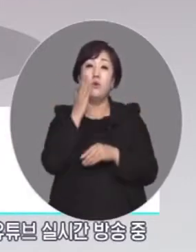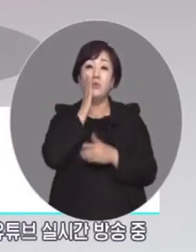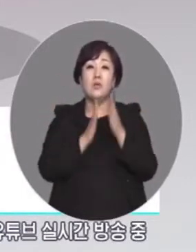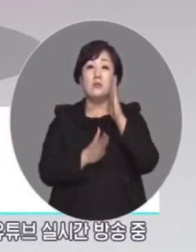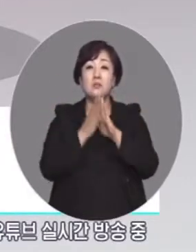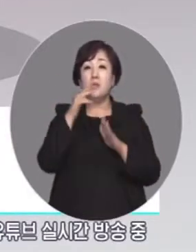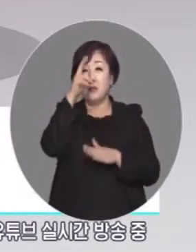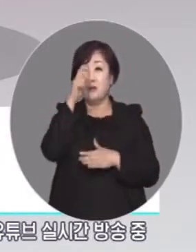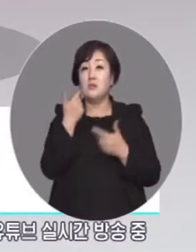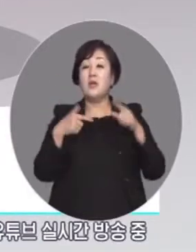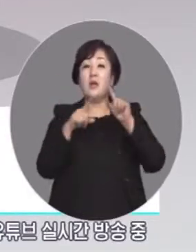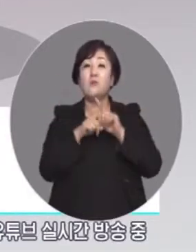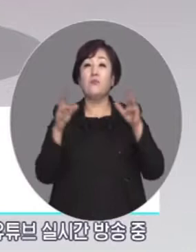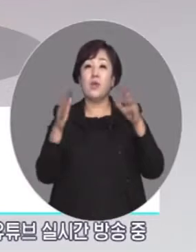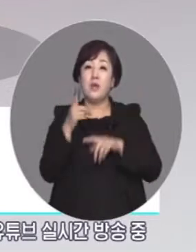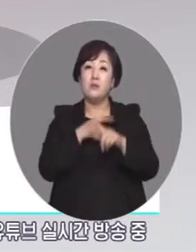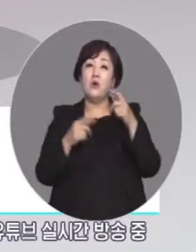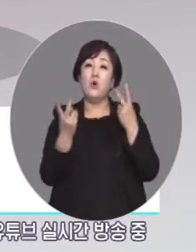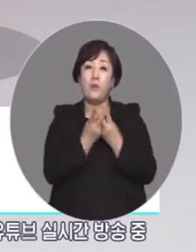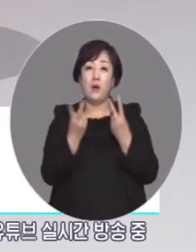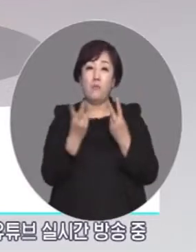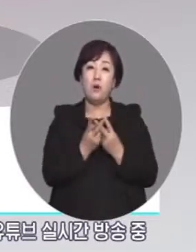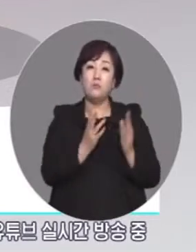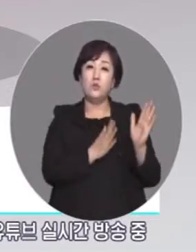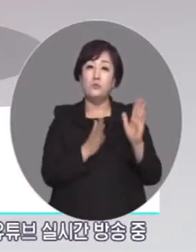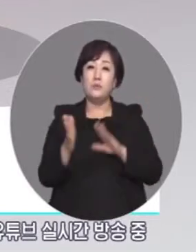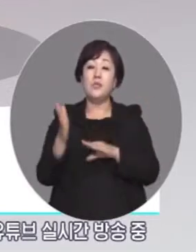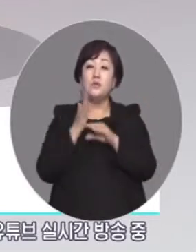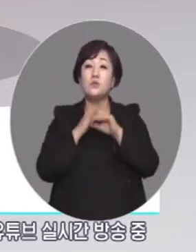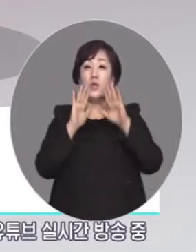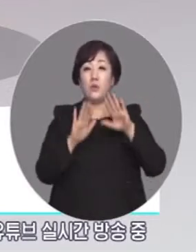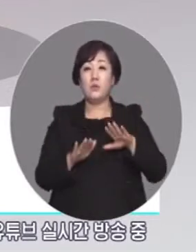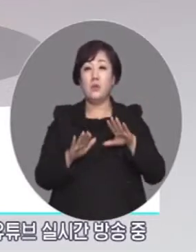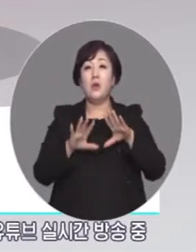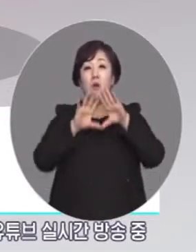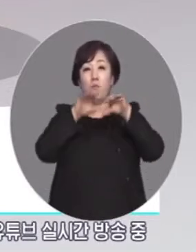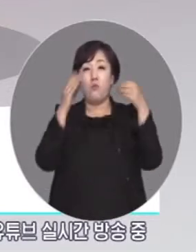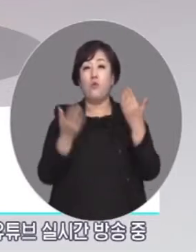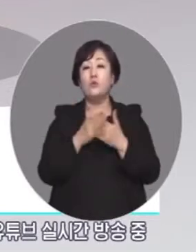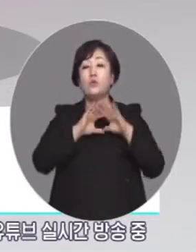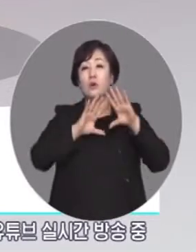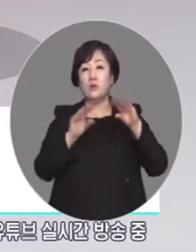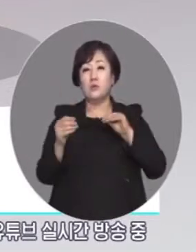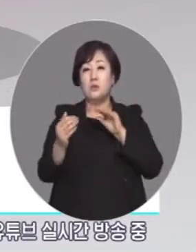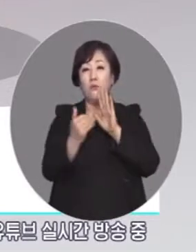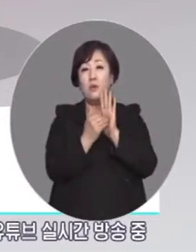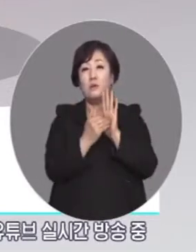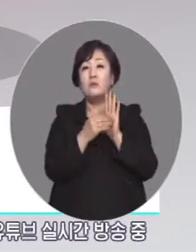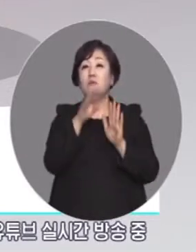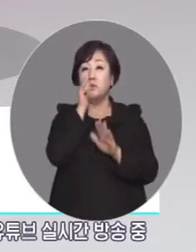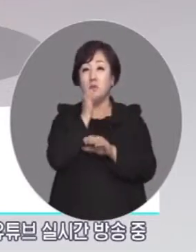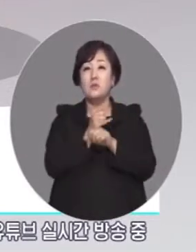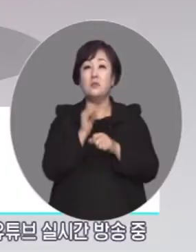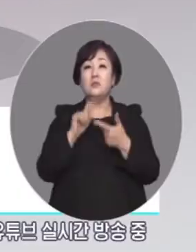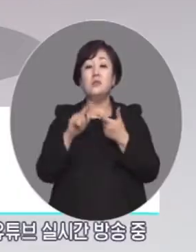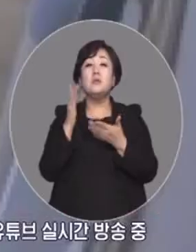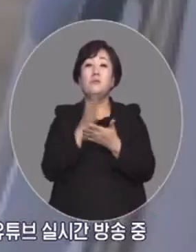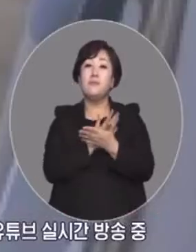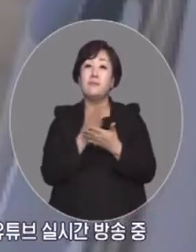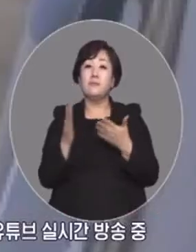울산시가 합동으로 대응 강화 방침을 내놨는데 이번엔 근절될 수 있을까요? 김미은 기자입니다.